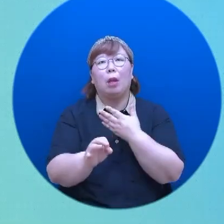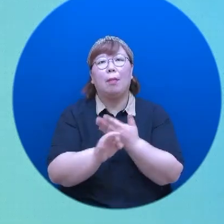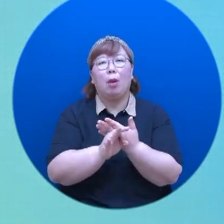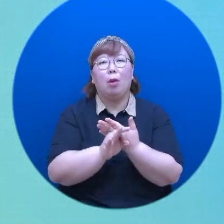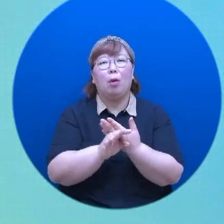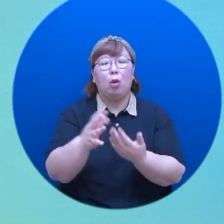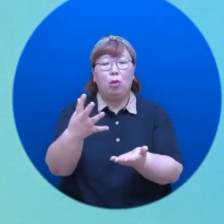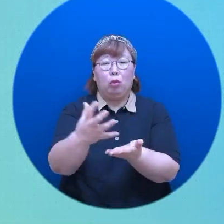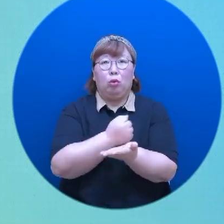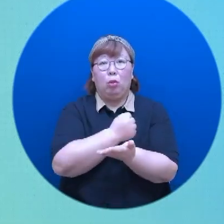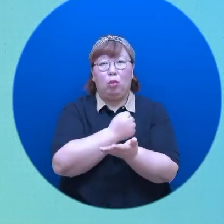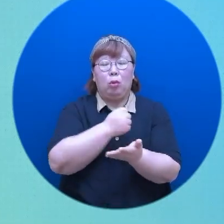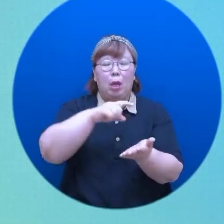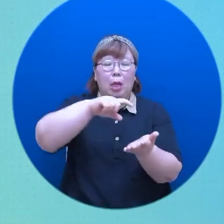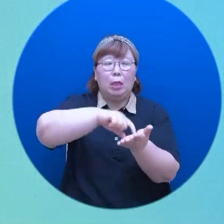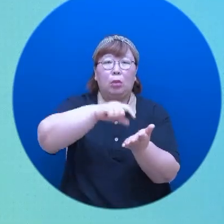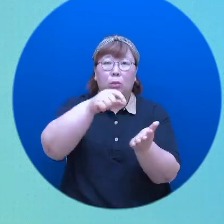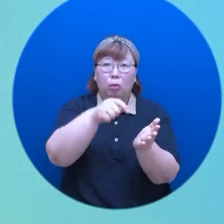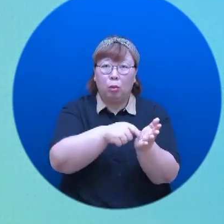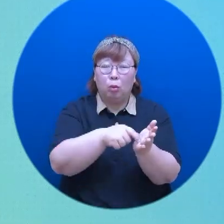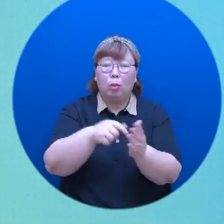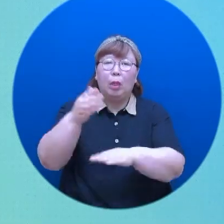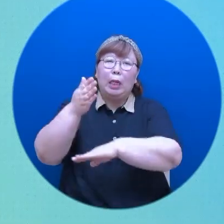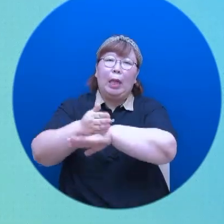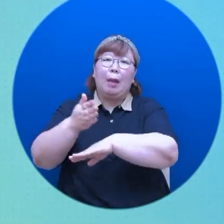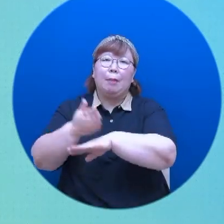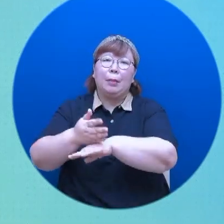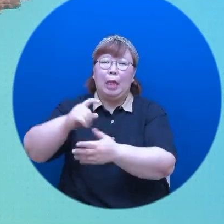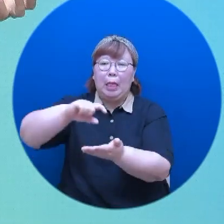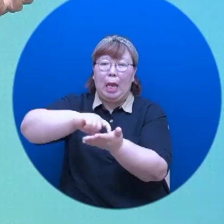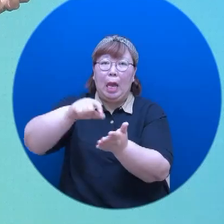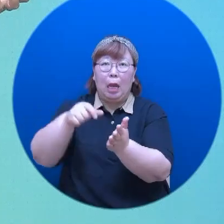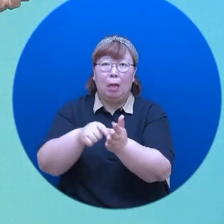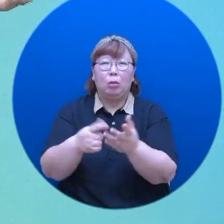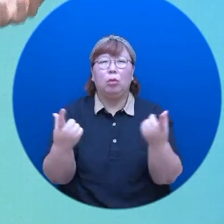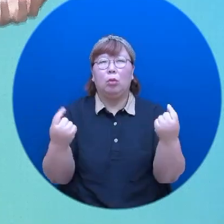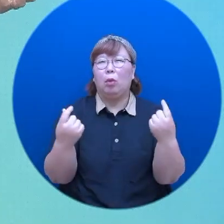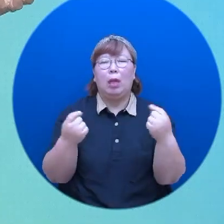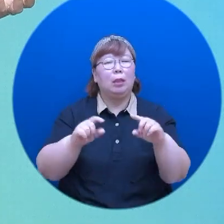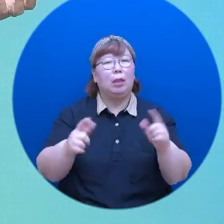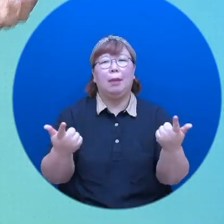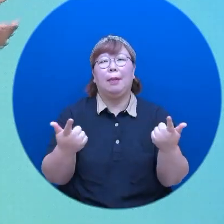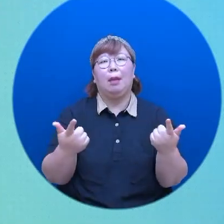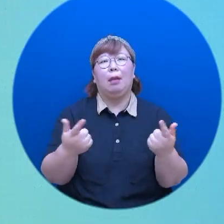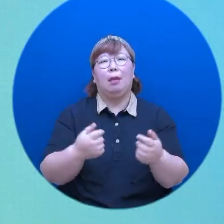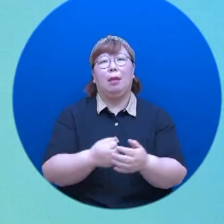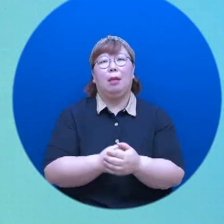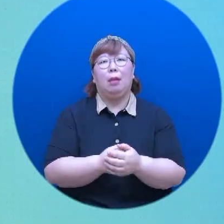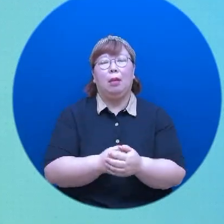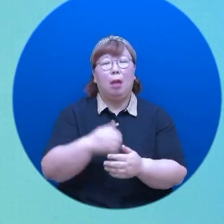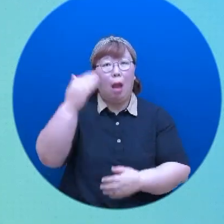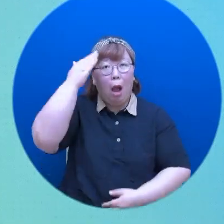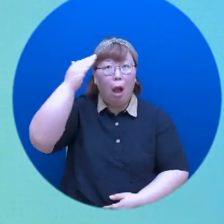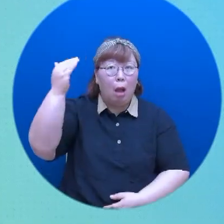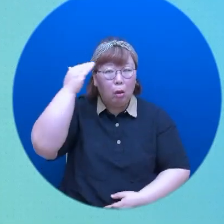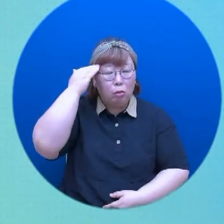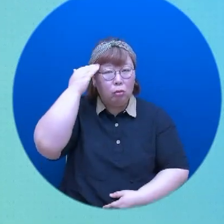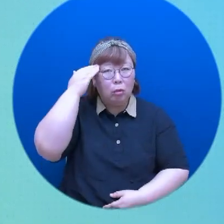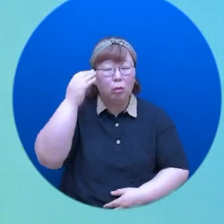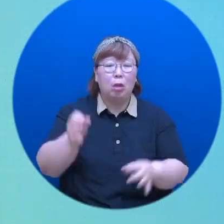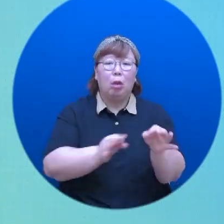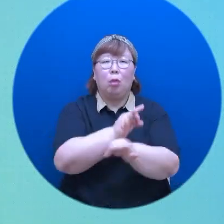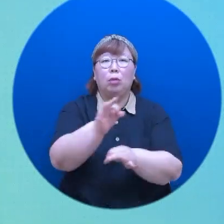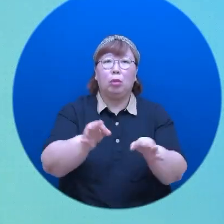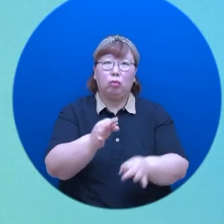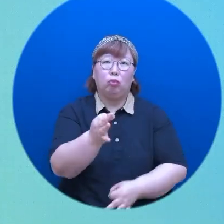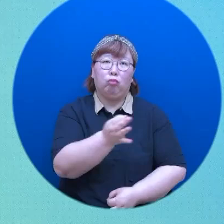양이 감사를 보장하진 않는다라는 거죠. 우리나라가 경제적으로 많이